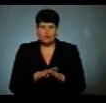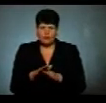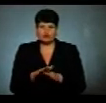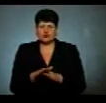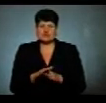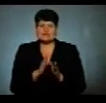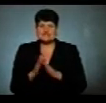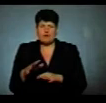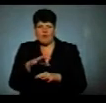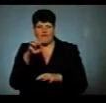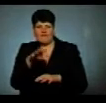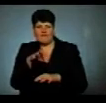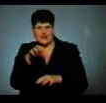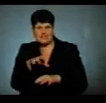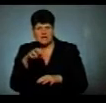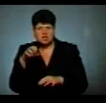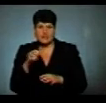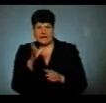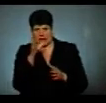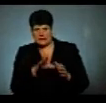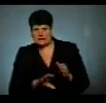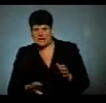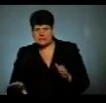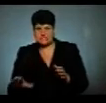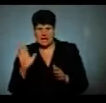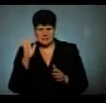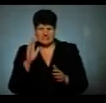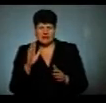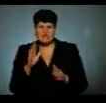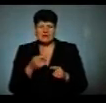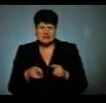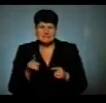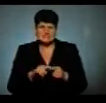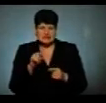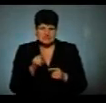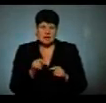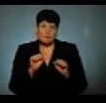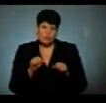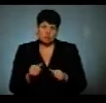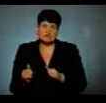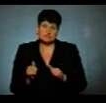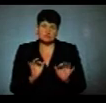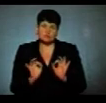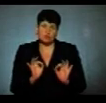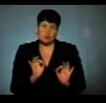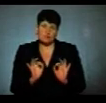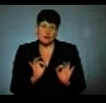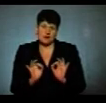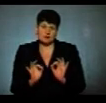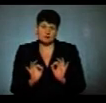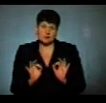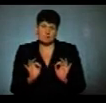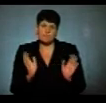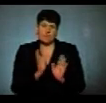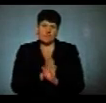витяжки, кондиціонування і каналізації. А, власне, це, на думку епідеміології, може забезпечити нормальне